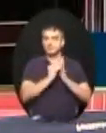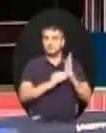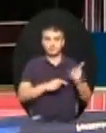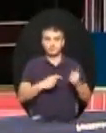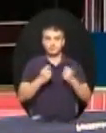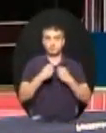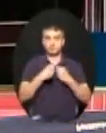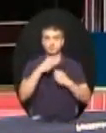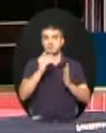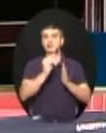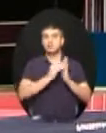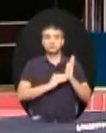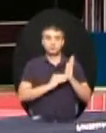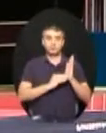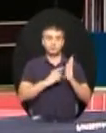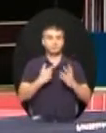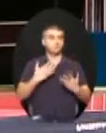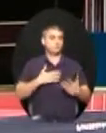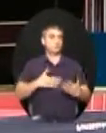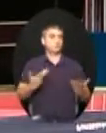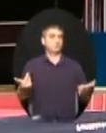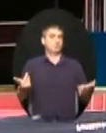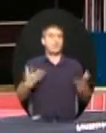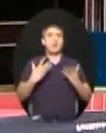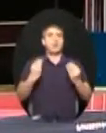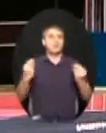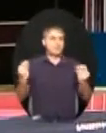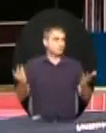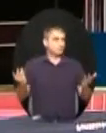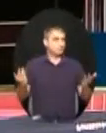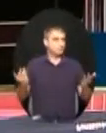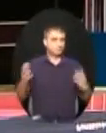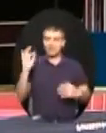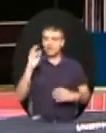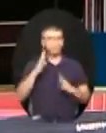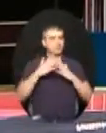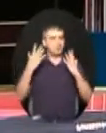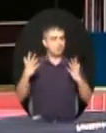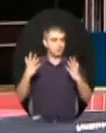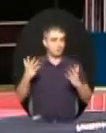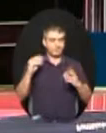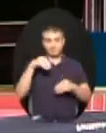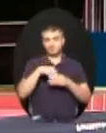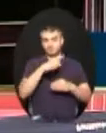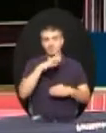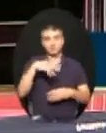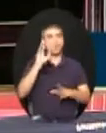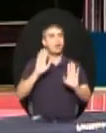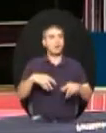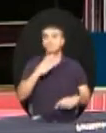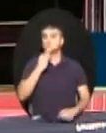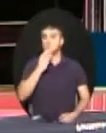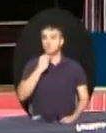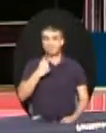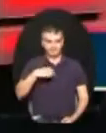אם הרשימה המשותפת היא רשימה שמייחלת המון שאחוז ניכר ממצביעיה יהיו גם כן